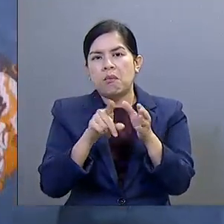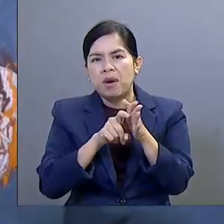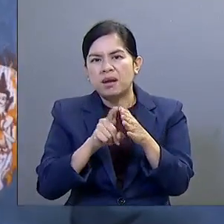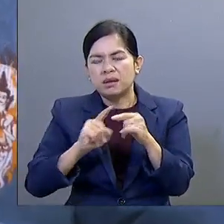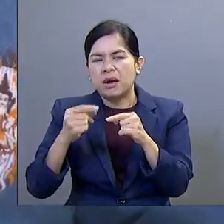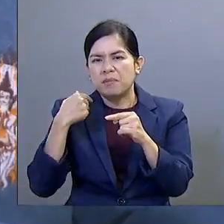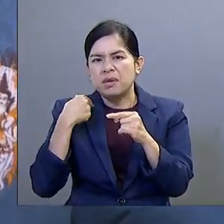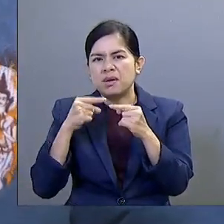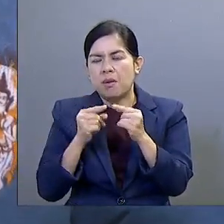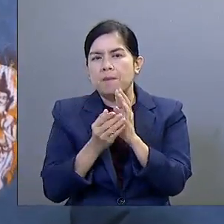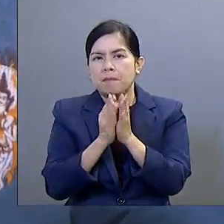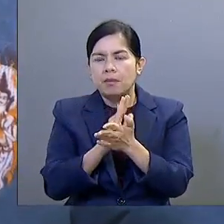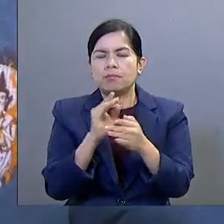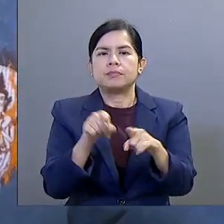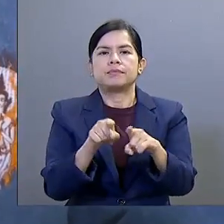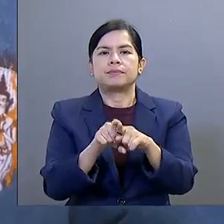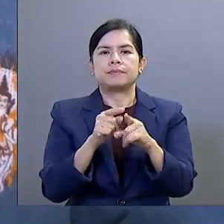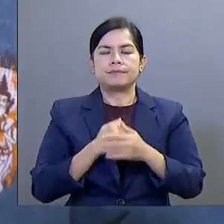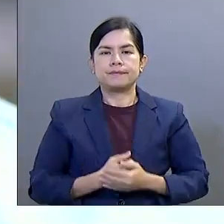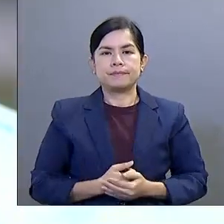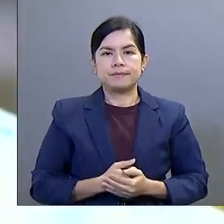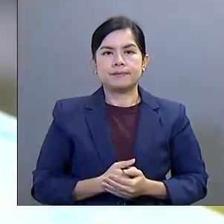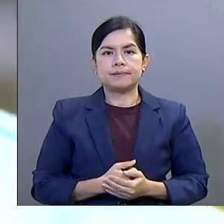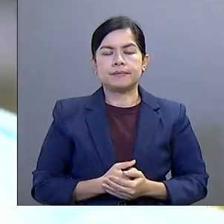กินตัวได้ละนั่นแหละ